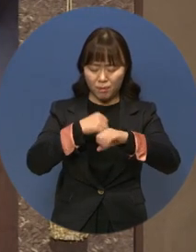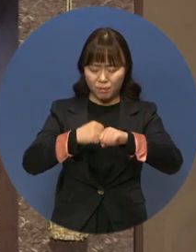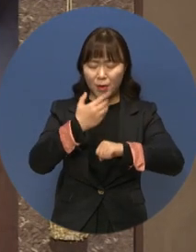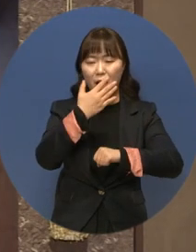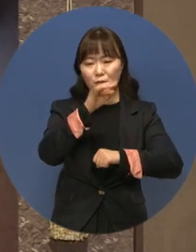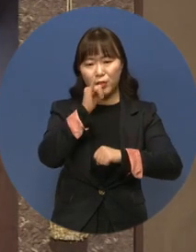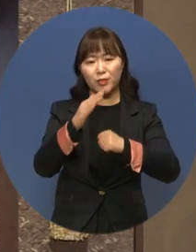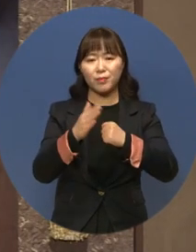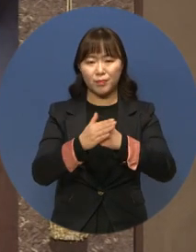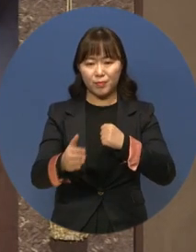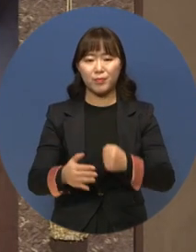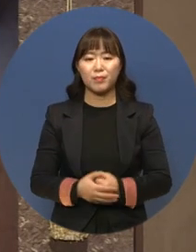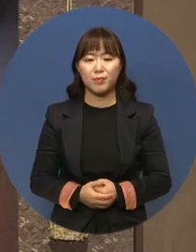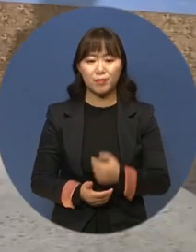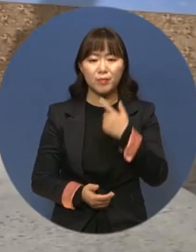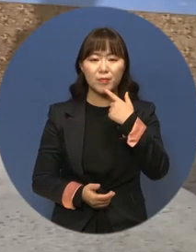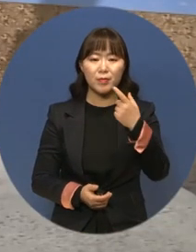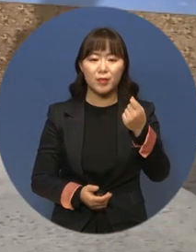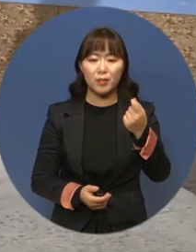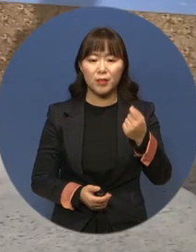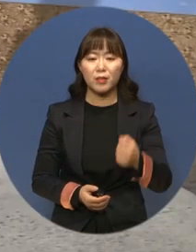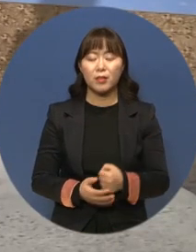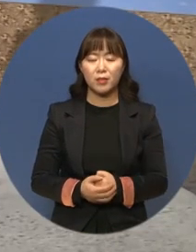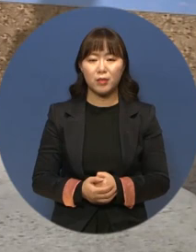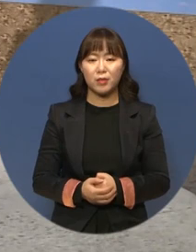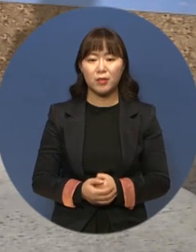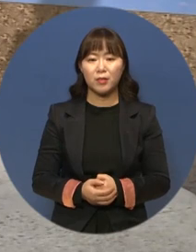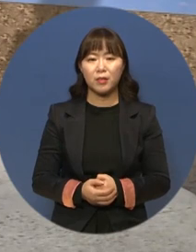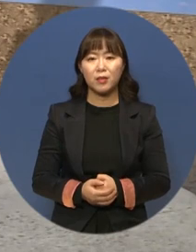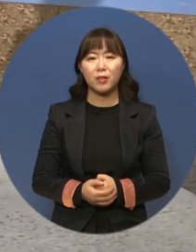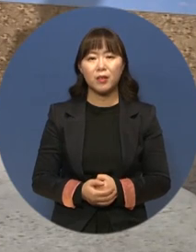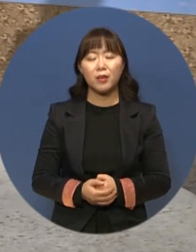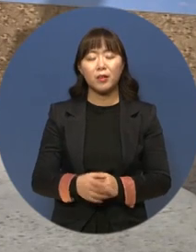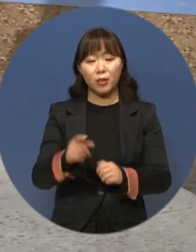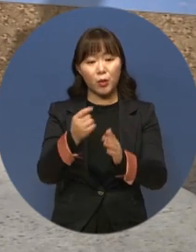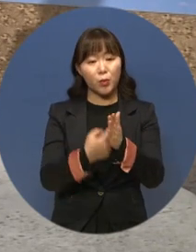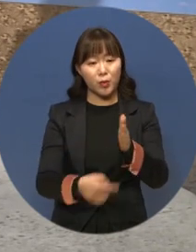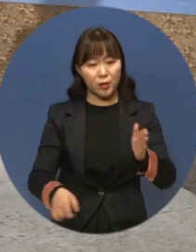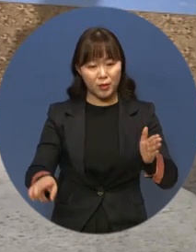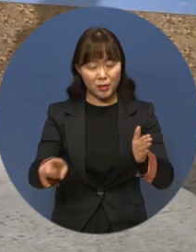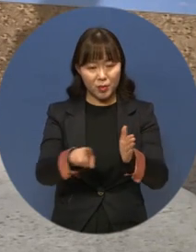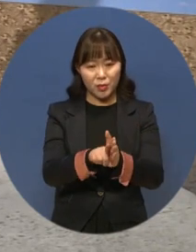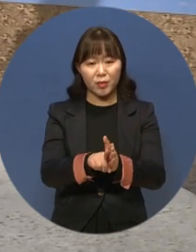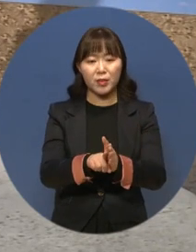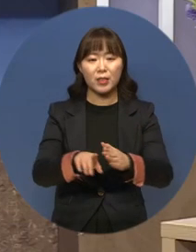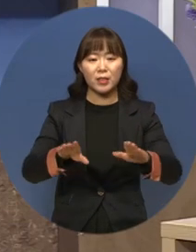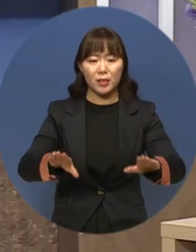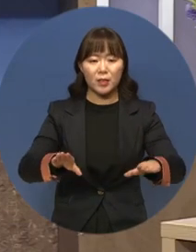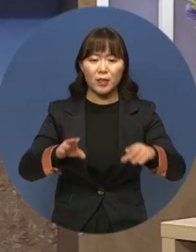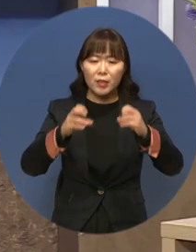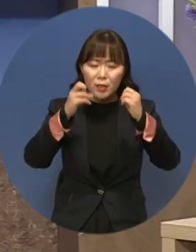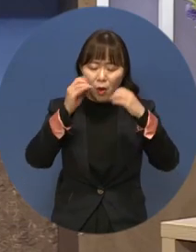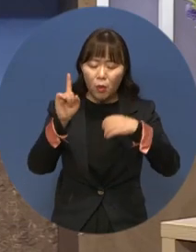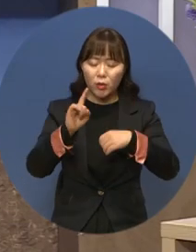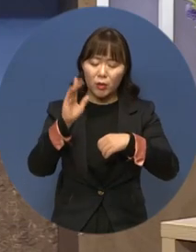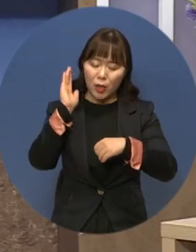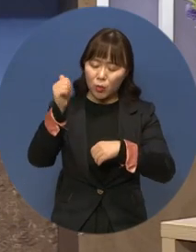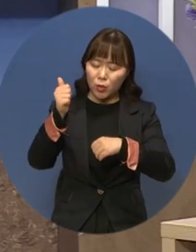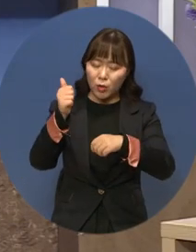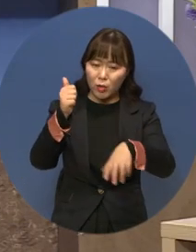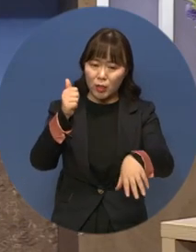수 있으니까요. 네, 맞습니다. 그럼 이제 그렇게 하기 위해서 지금 새로 뭐 대통령